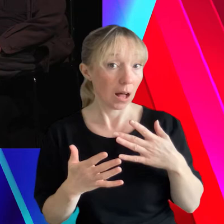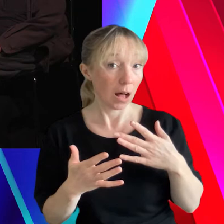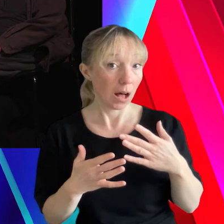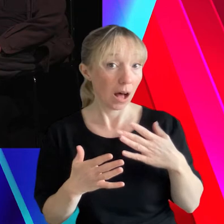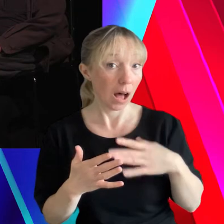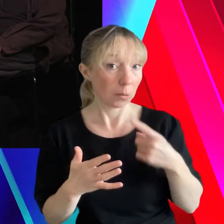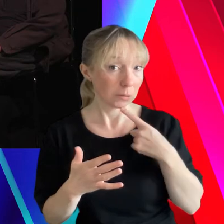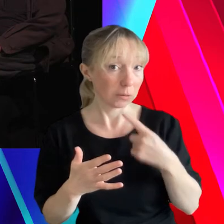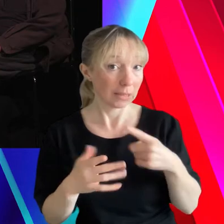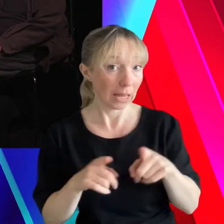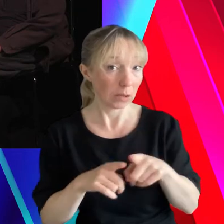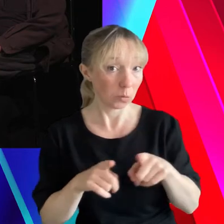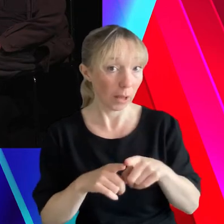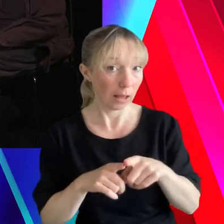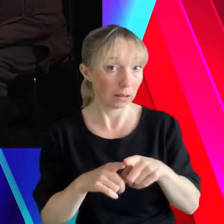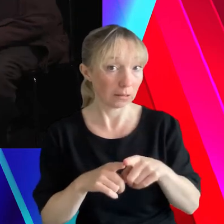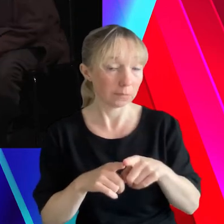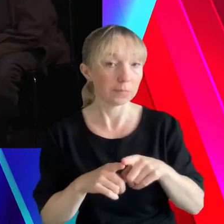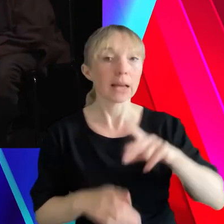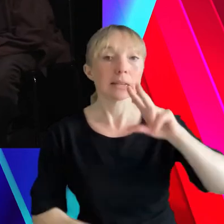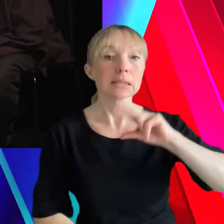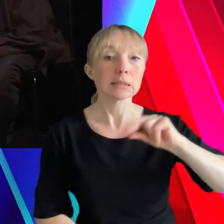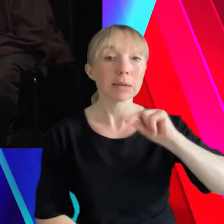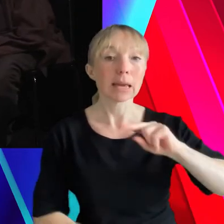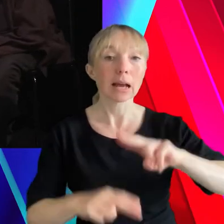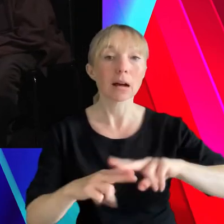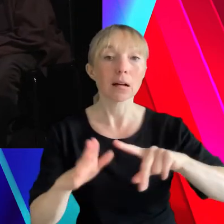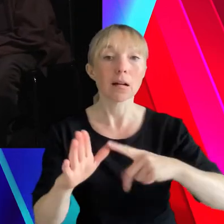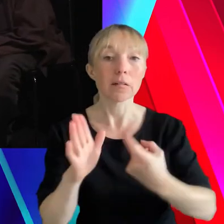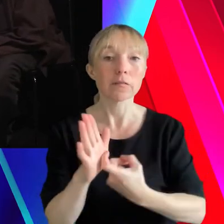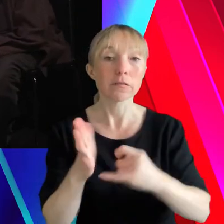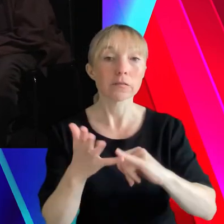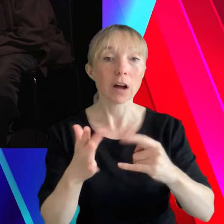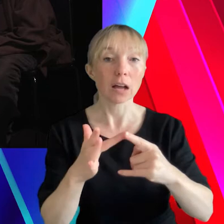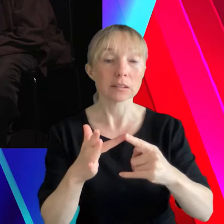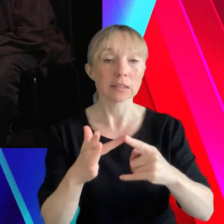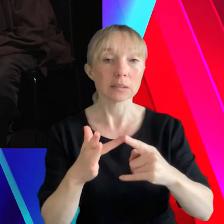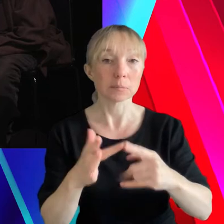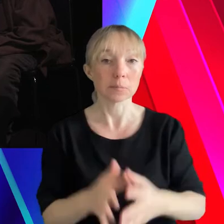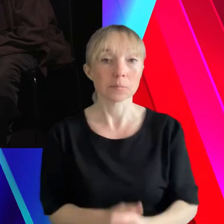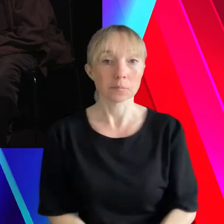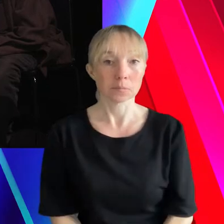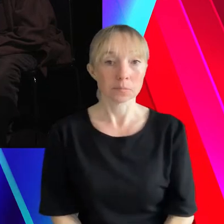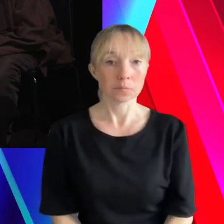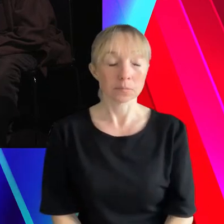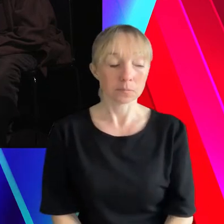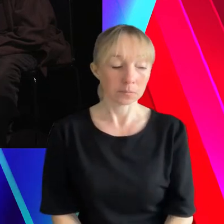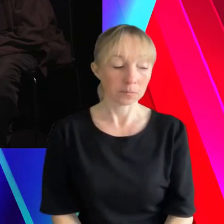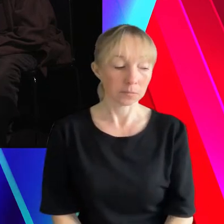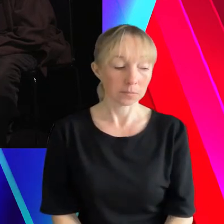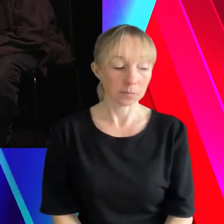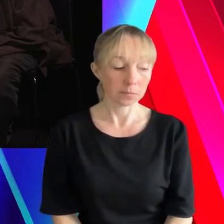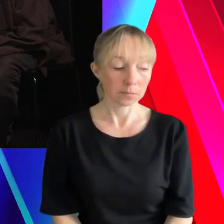امروز خیلی روز زیبایی برای من که بعد از سالها مایک رو از نزدیک دوباره دیدمش. توی مدت با هم در ارتباط بودیم ولی وقتی دیدمش